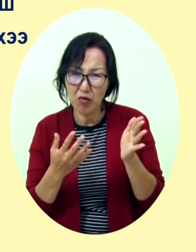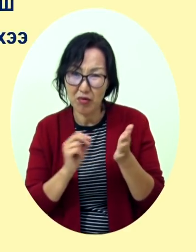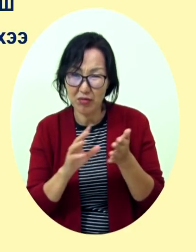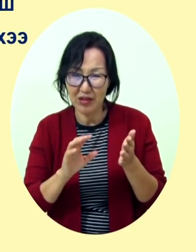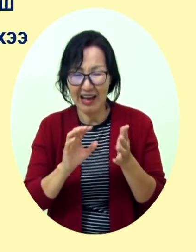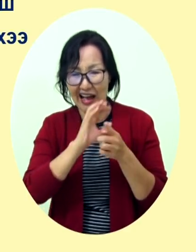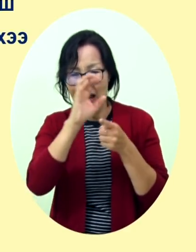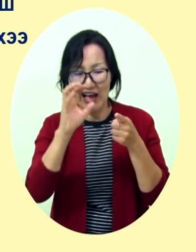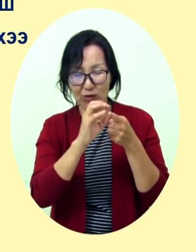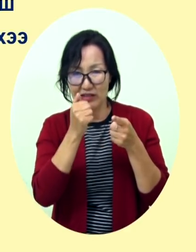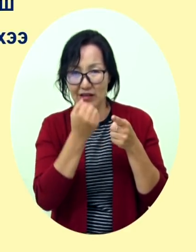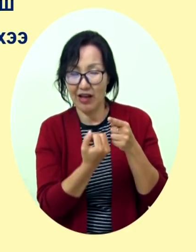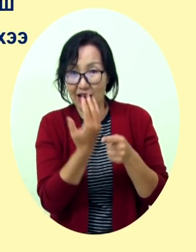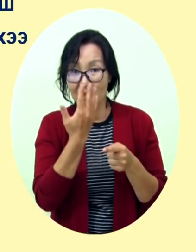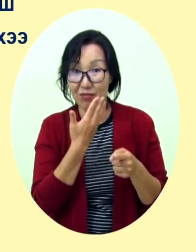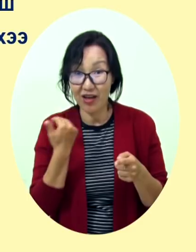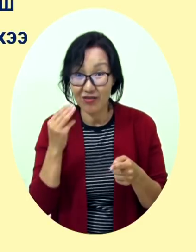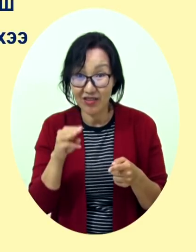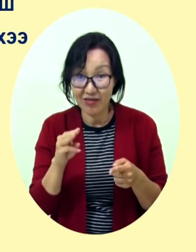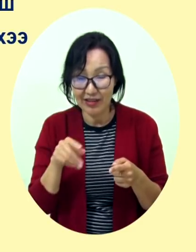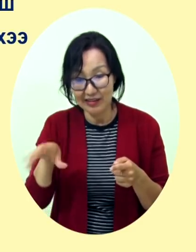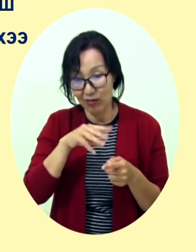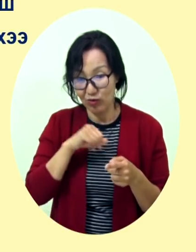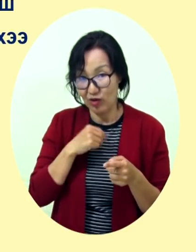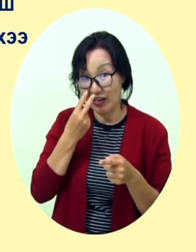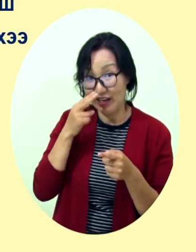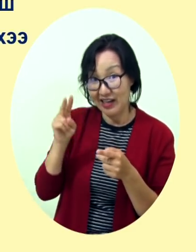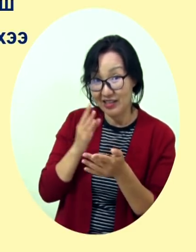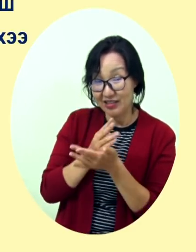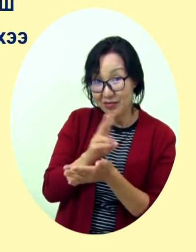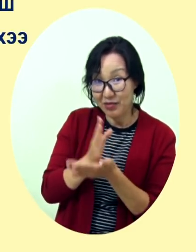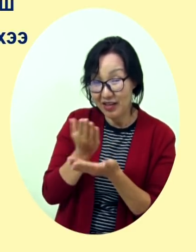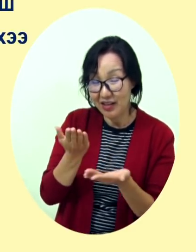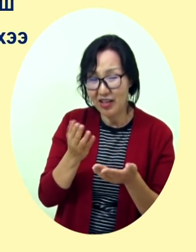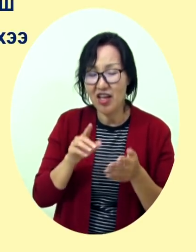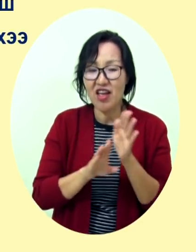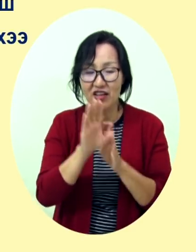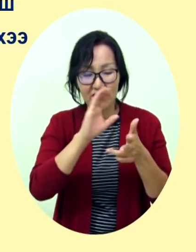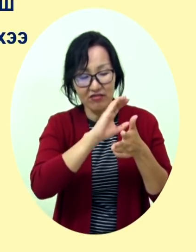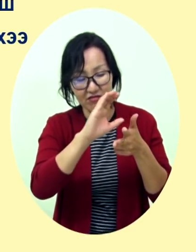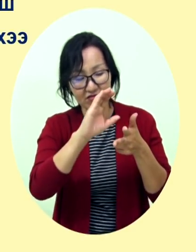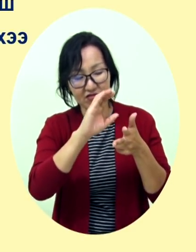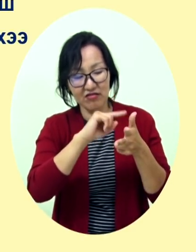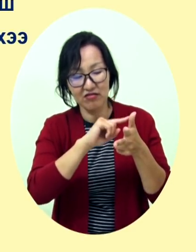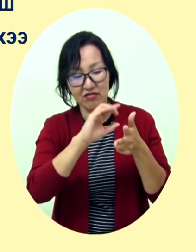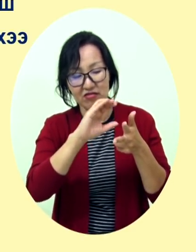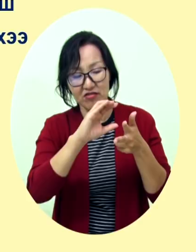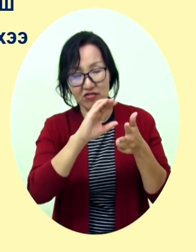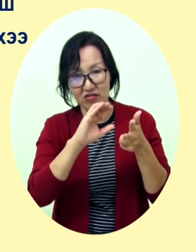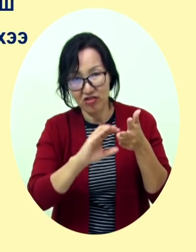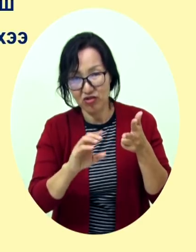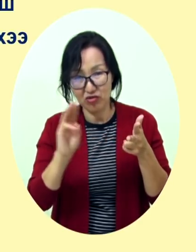төлөвлөж бичээгүй учраас агуулга бүрэн гараагүй байна. Мөн та бүхэн харж байгаа ихийн эхлэл гол төгсгөл хэсэг нь тодорхой